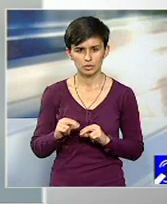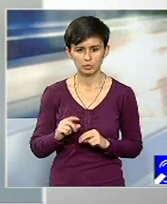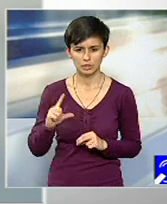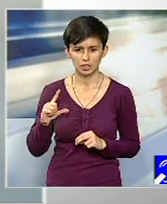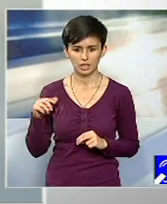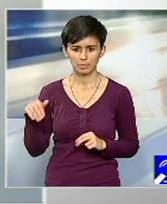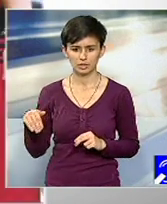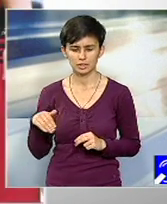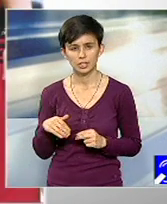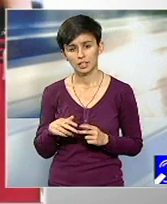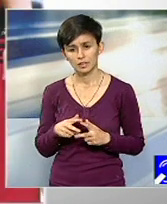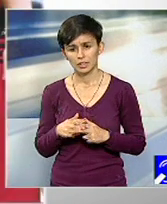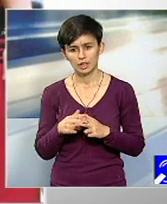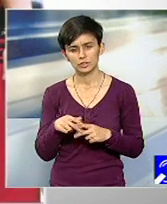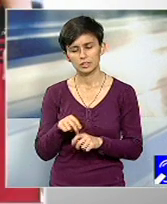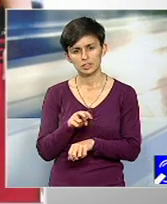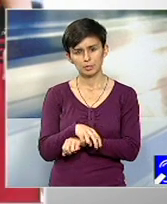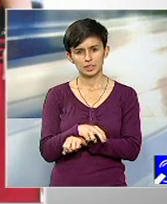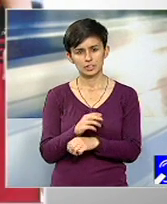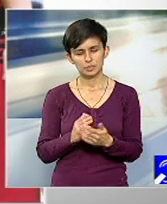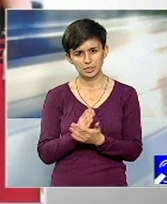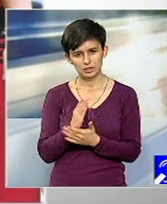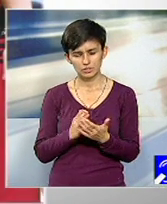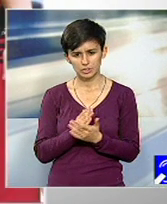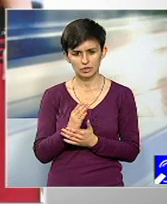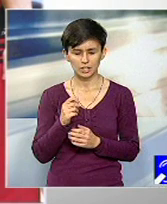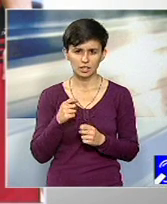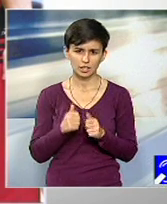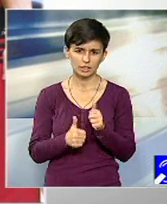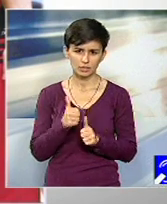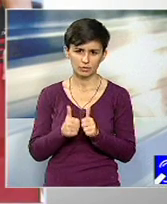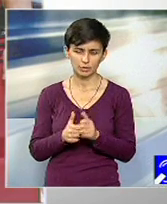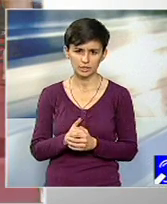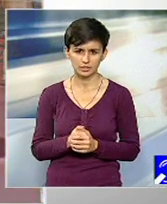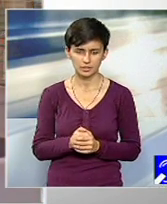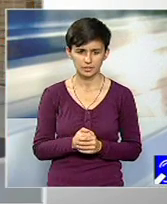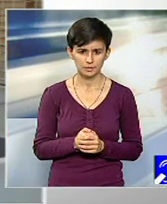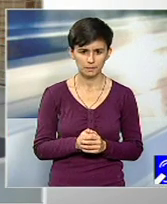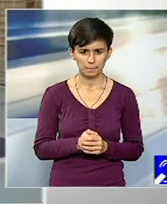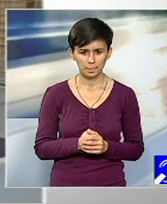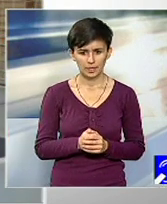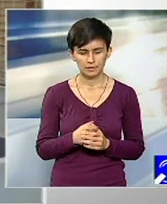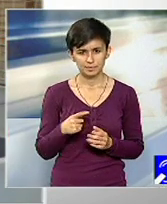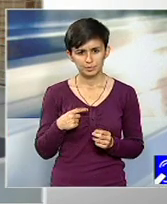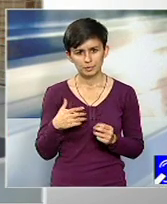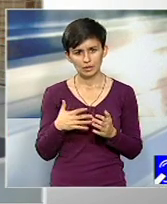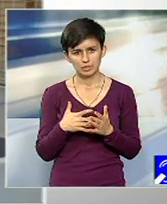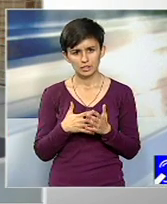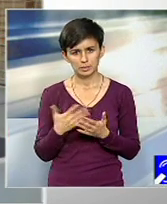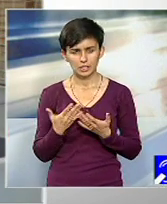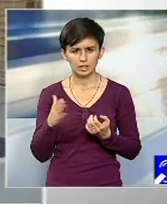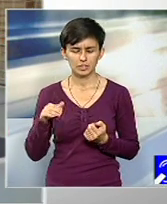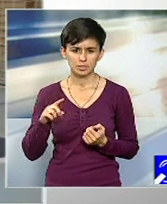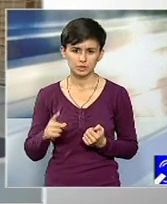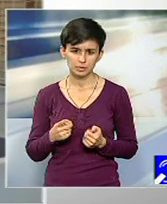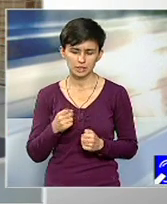să participați în continuare la cât mai multe competiții. Nu e un test pe care voi aveți oportunitatea să-l faceți cu alte echipe foarte mari